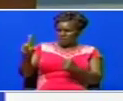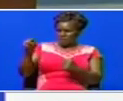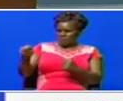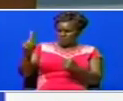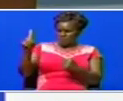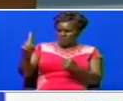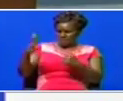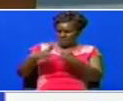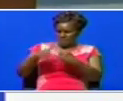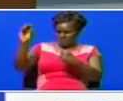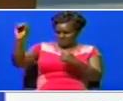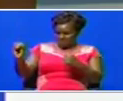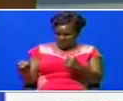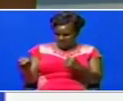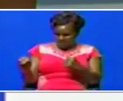21.19%.